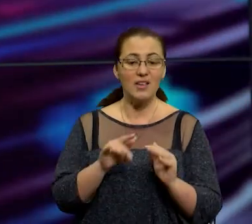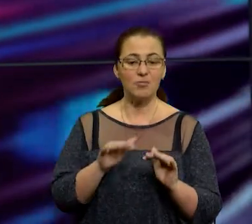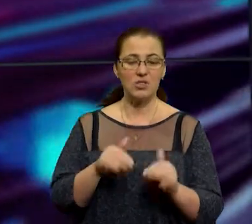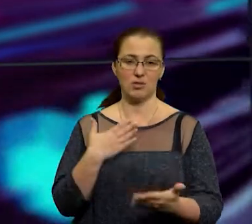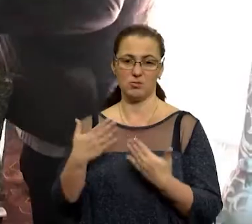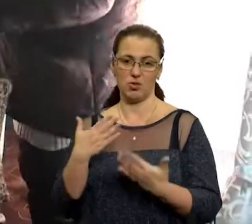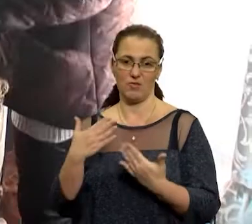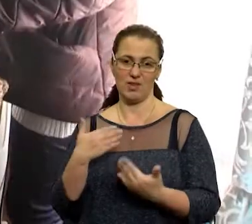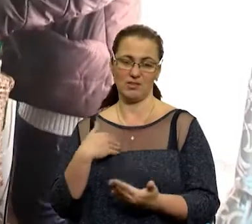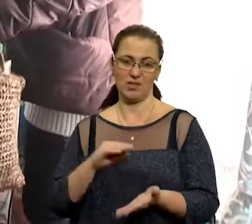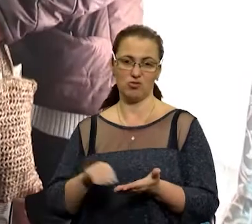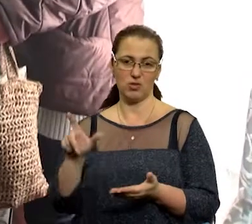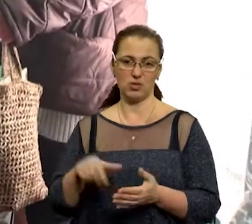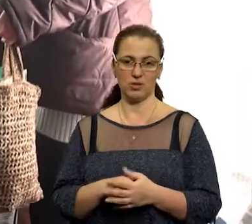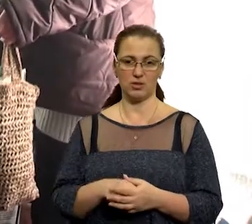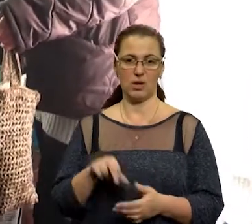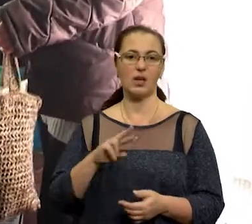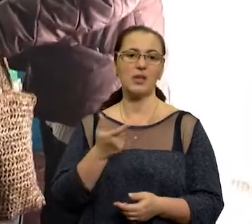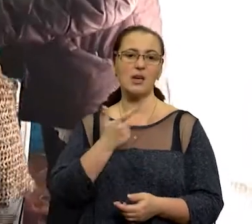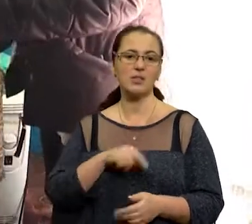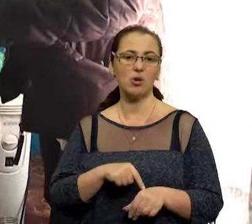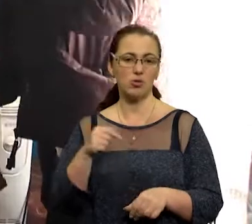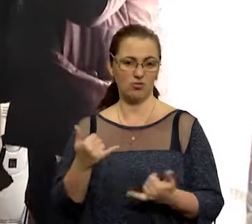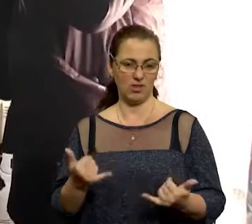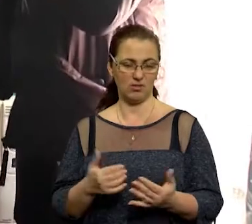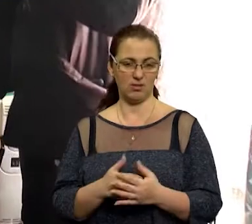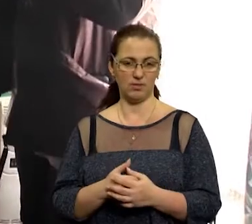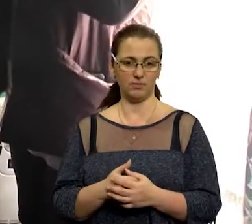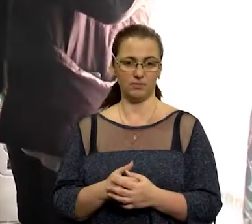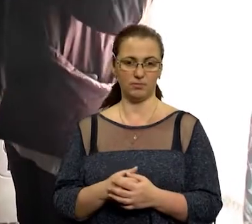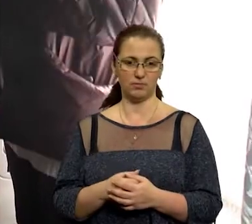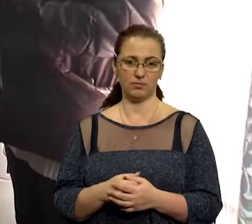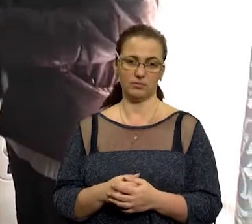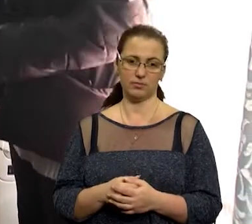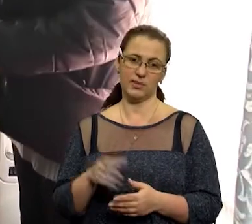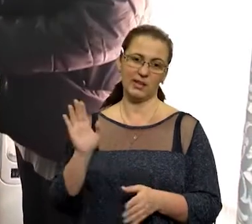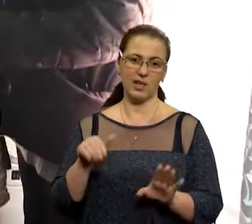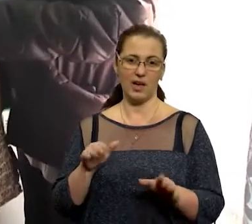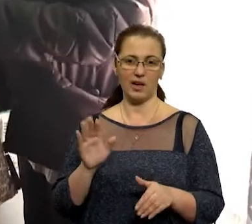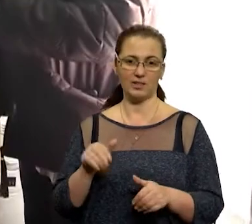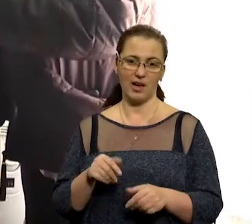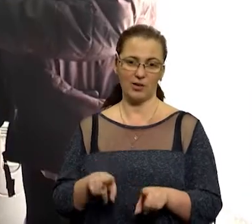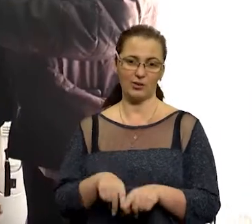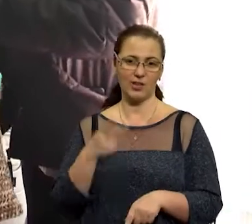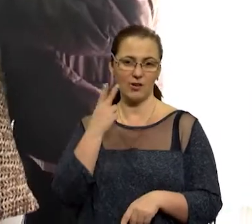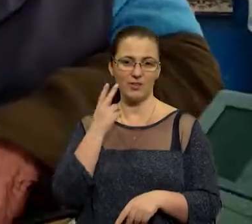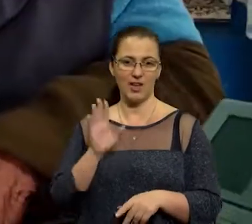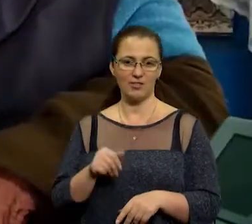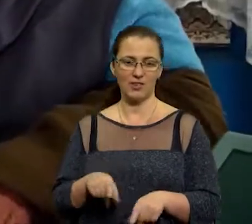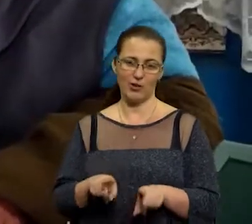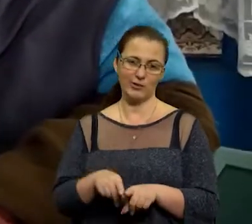наша Наталія Нечай. Як себе почуваєте нині? Та так. Як завжди, так? Як завжди. Як